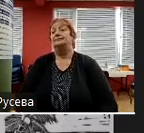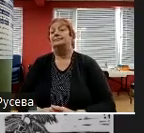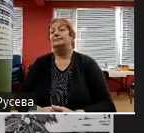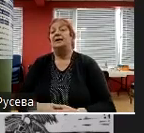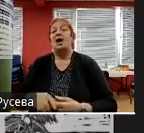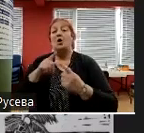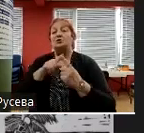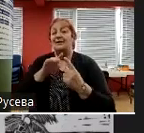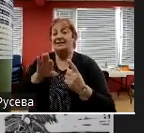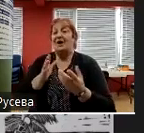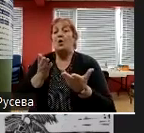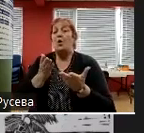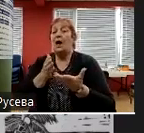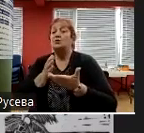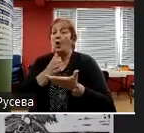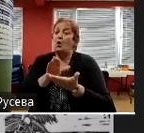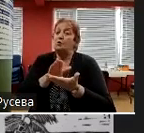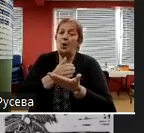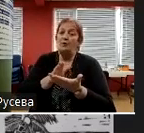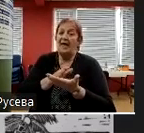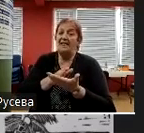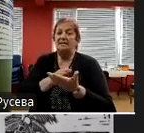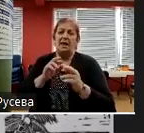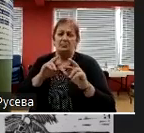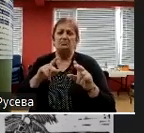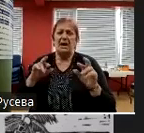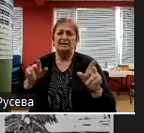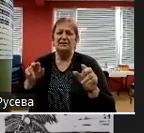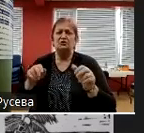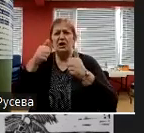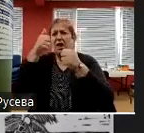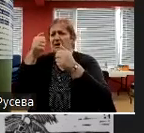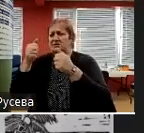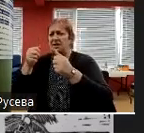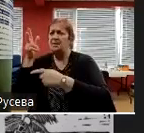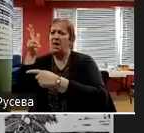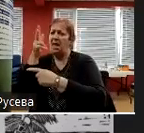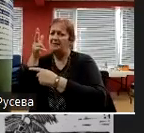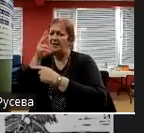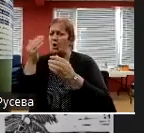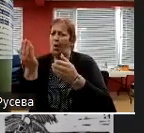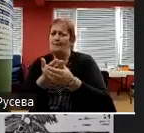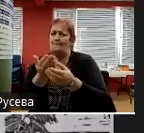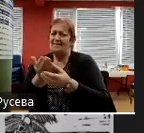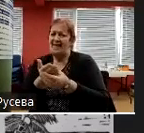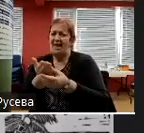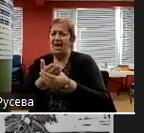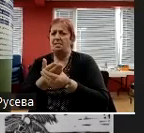Освен това, когато споделяте разни снимки, видеоматериали